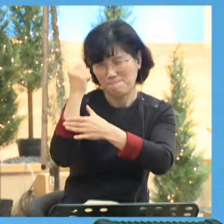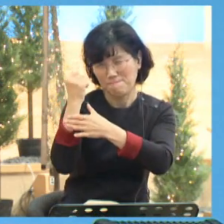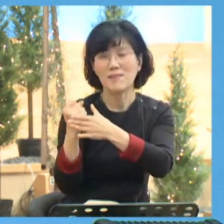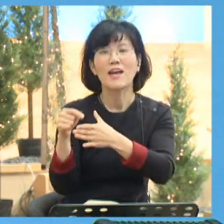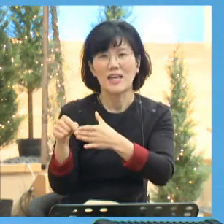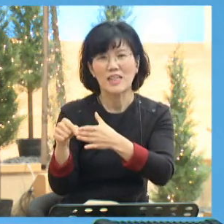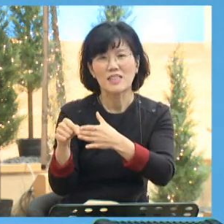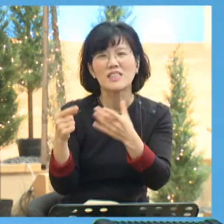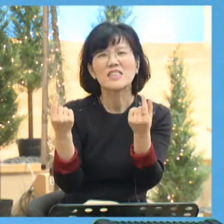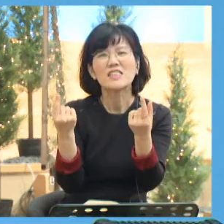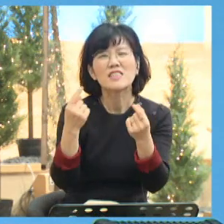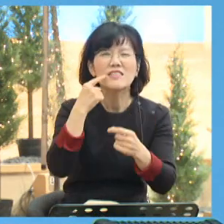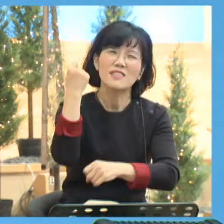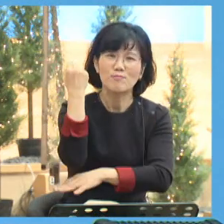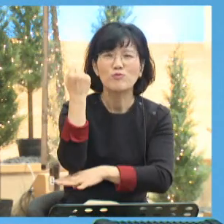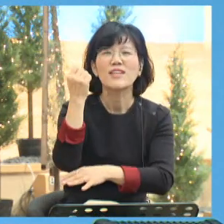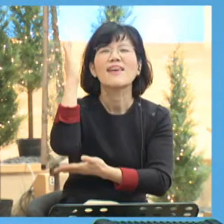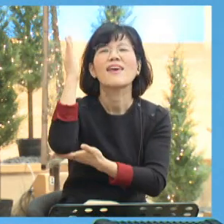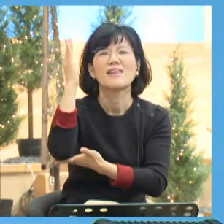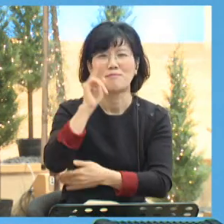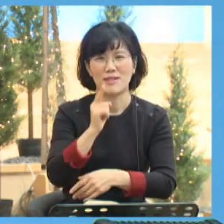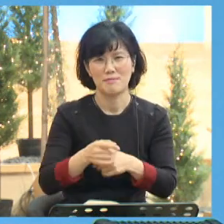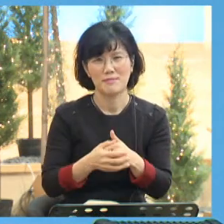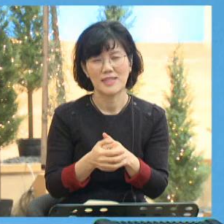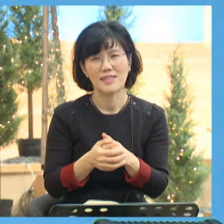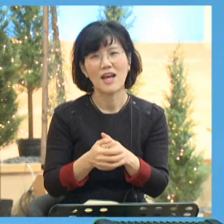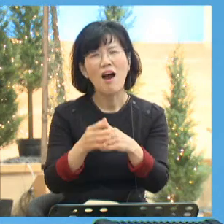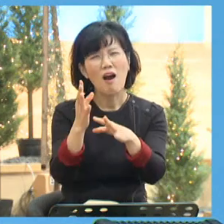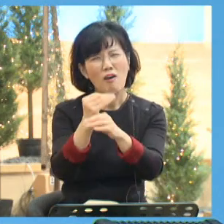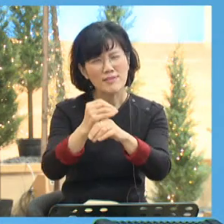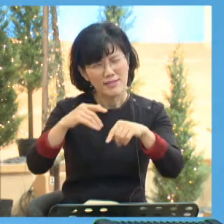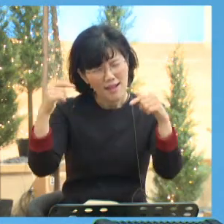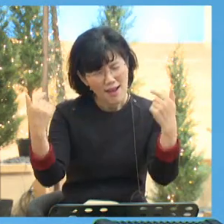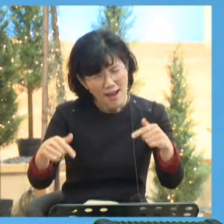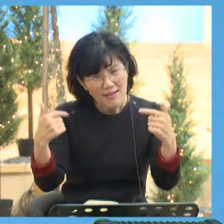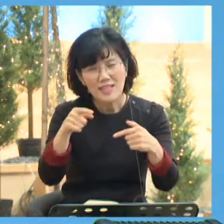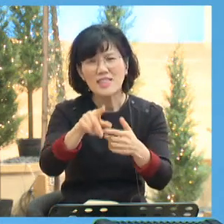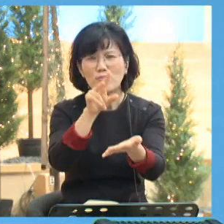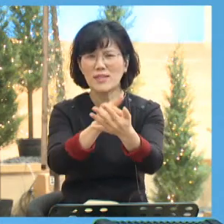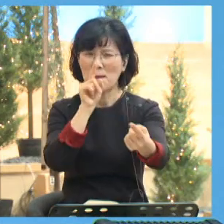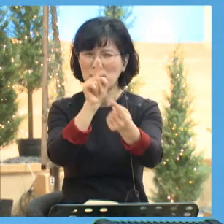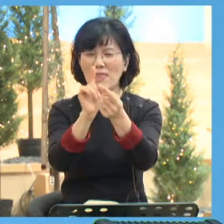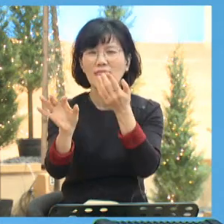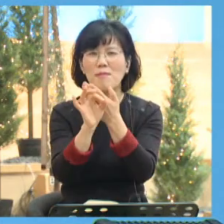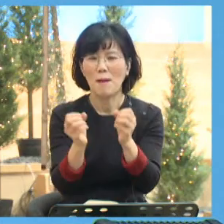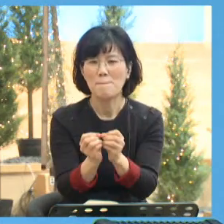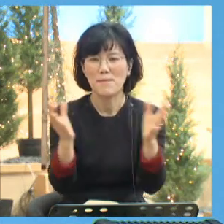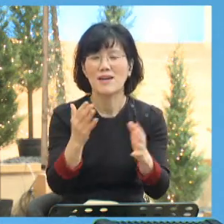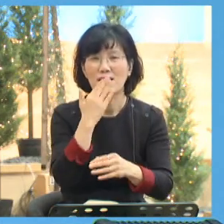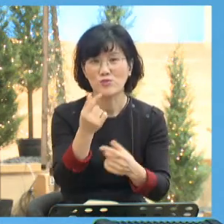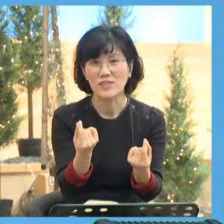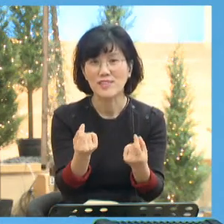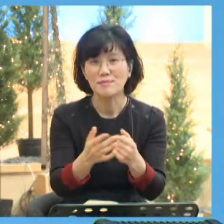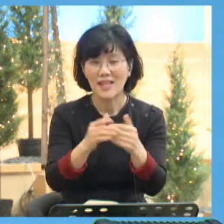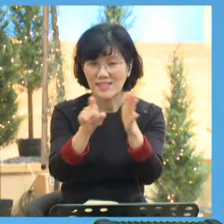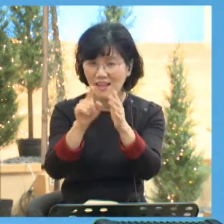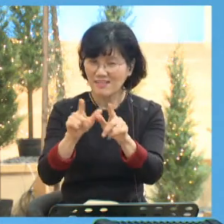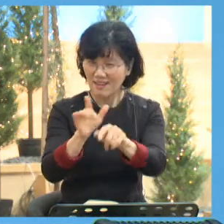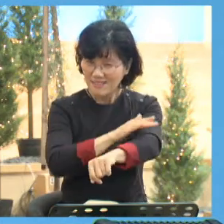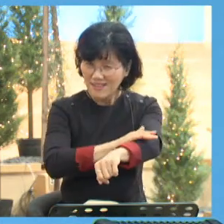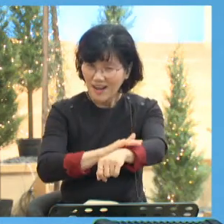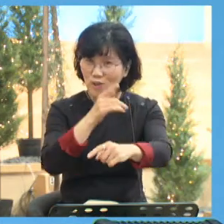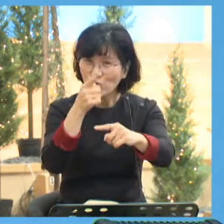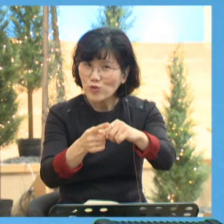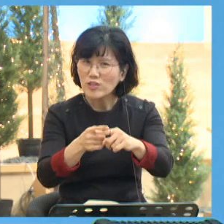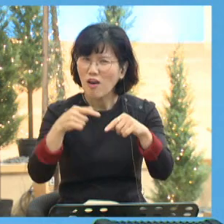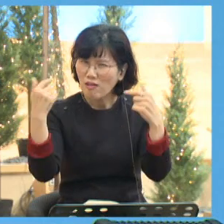그런 쓴 뿌리를 얘기하는거 언제든지 이 문제만 트 끌리면 고마 터져 버려 신앙 생활을 잘 하다가도